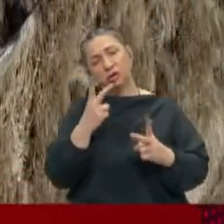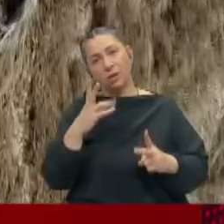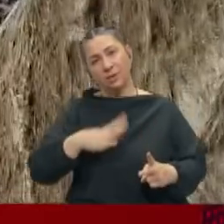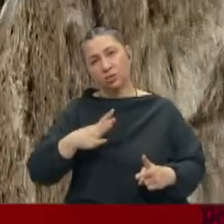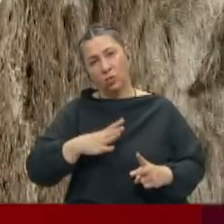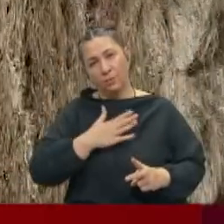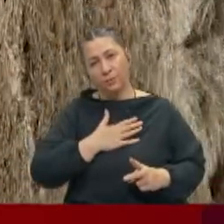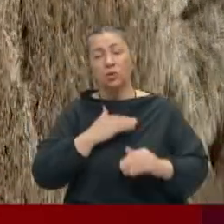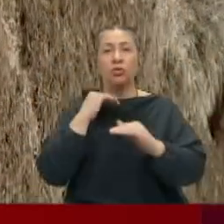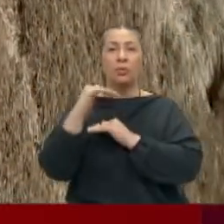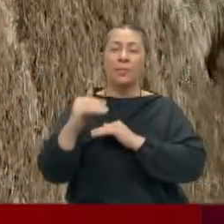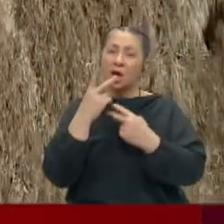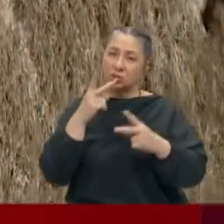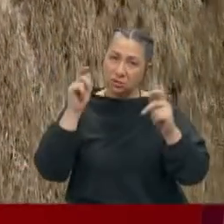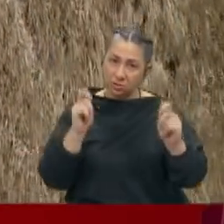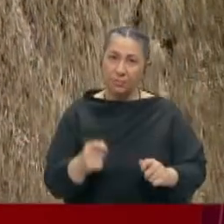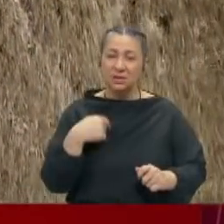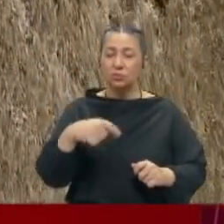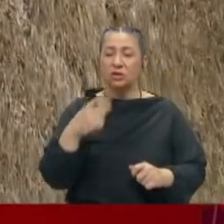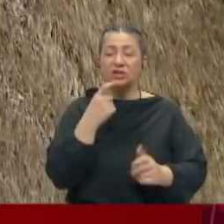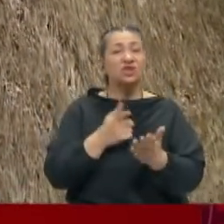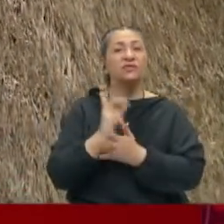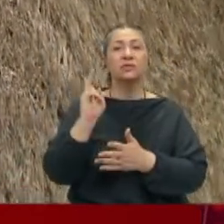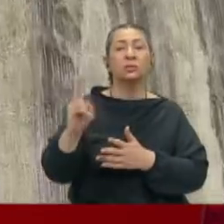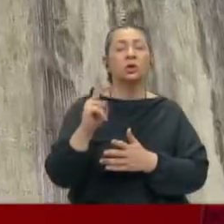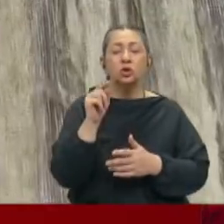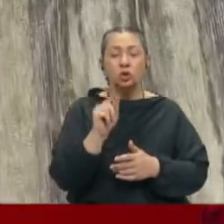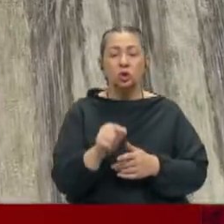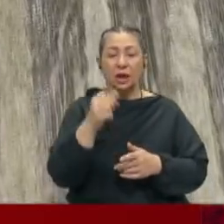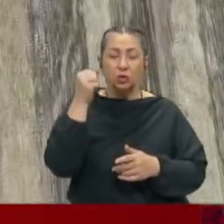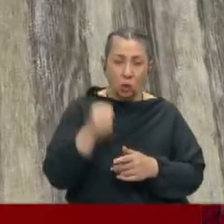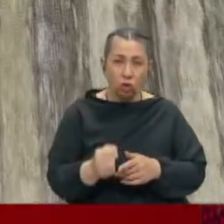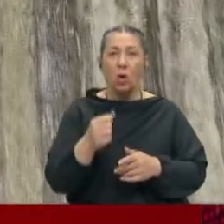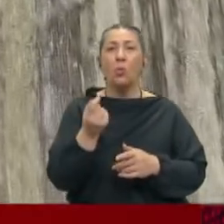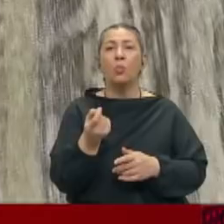açıklamasını istiyoruz. Kamuoyuna açıklasınlar. Biz bu yıl çiftçimizden şu kadar ton